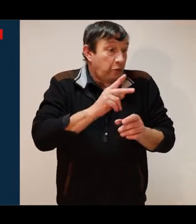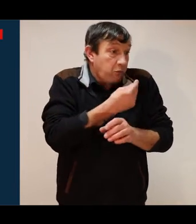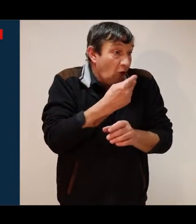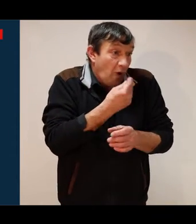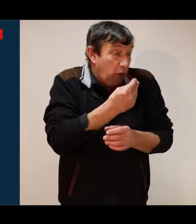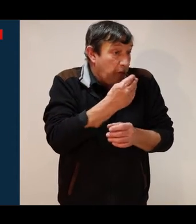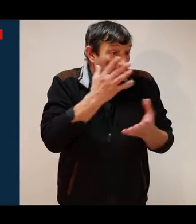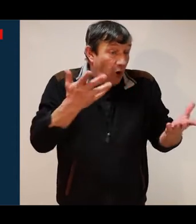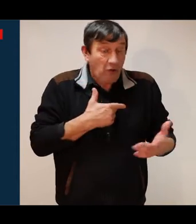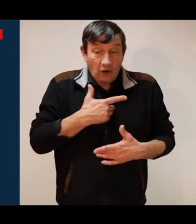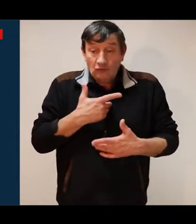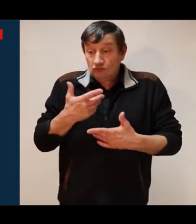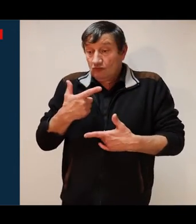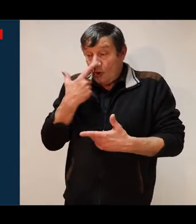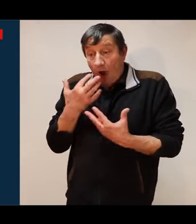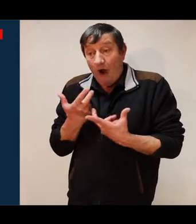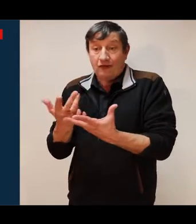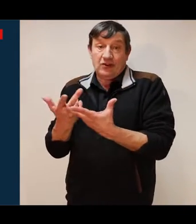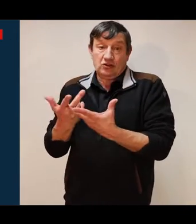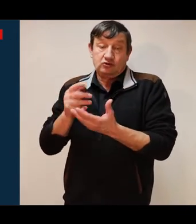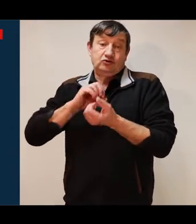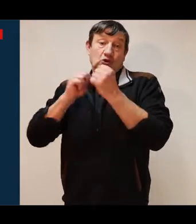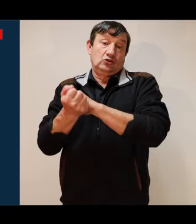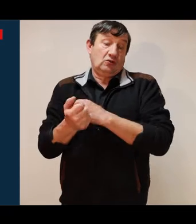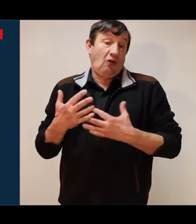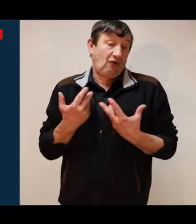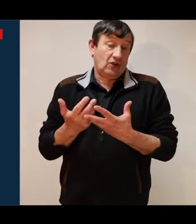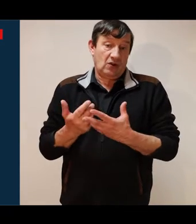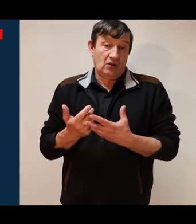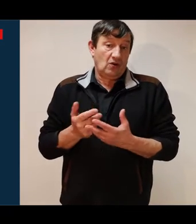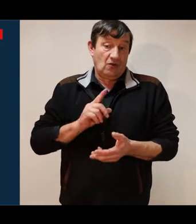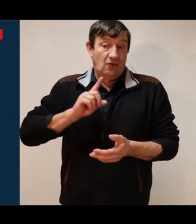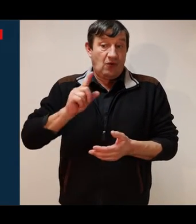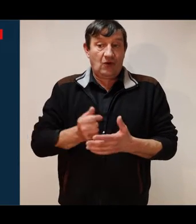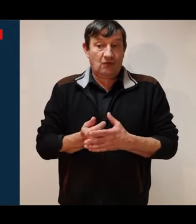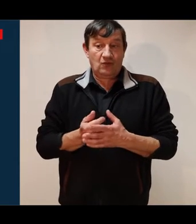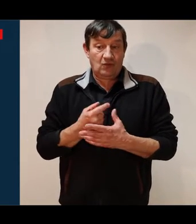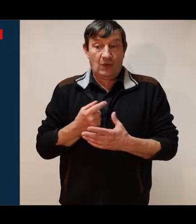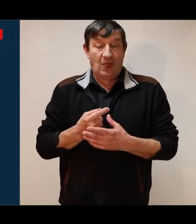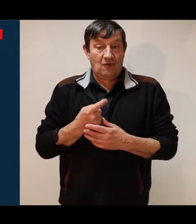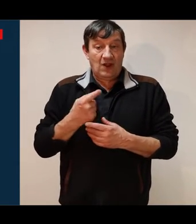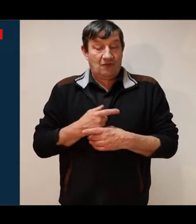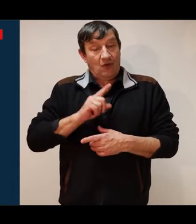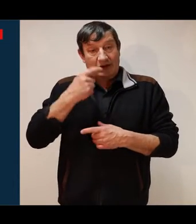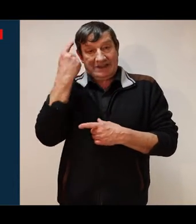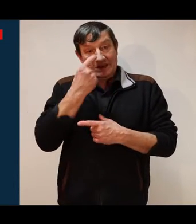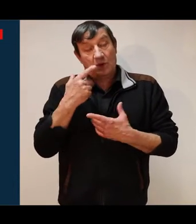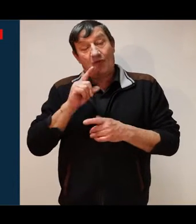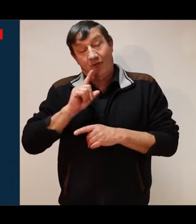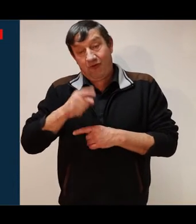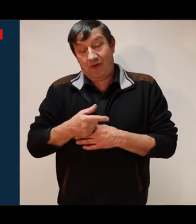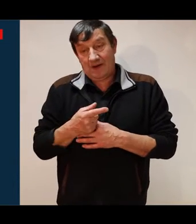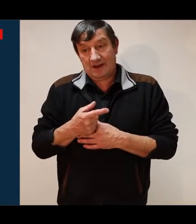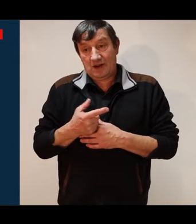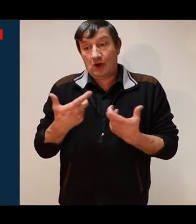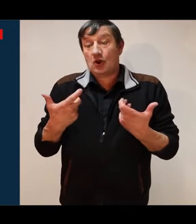que le contexte s'impose à moi, mais j'ai envie de changer. Et donc, il faut effectivement se poser sérieusement la question. Et